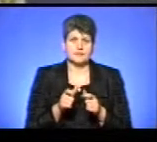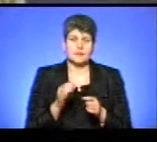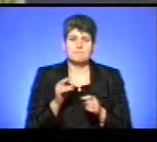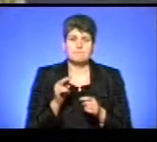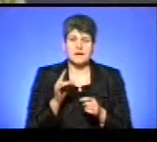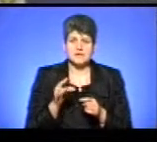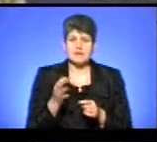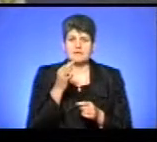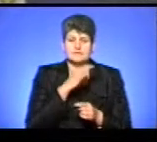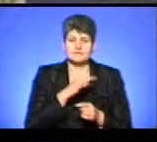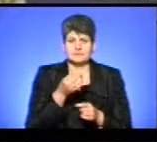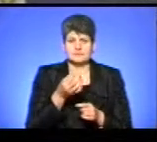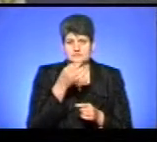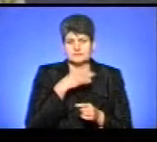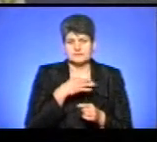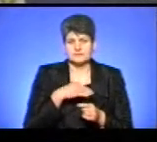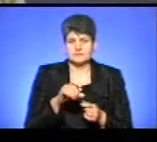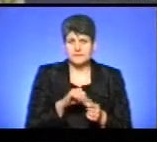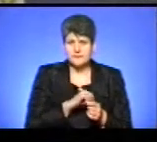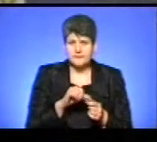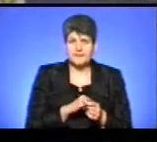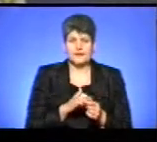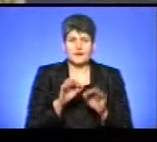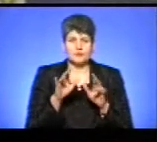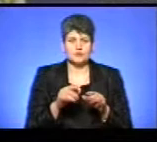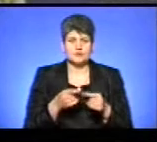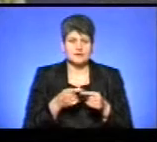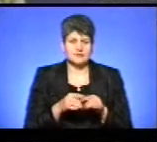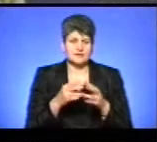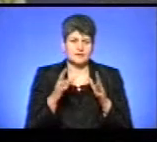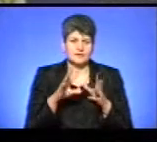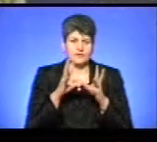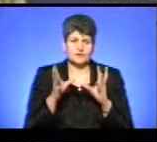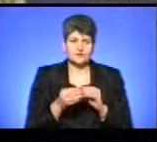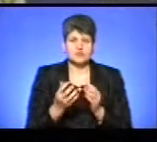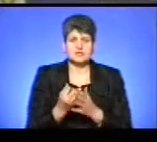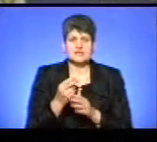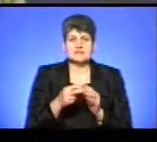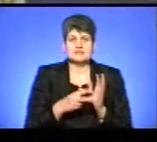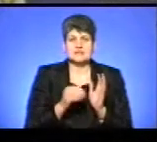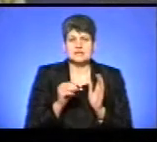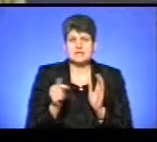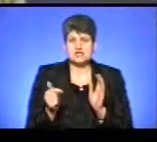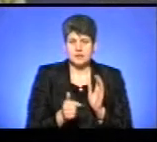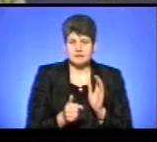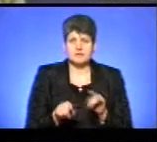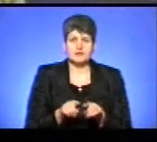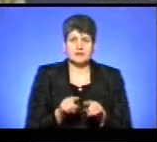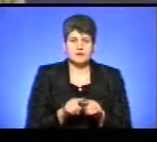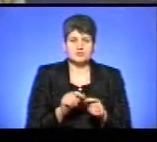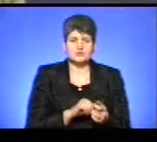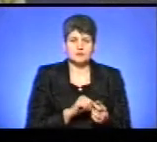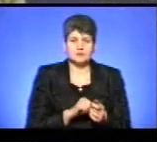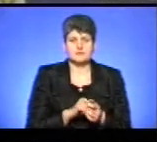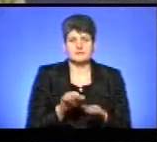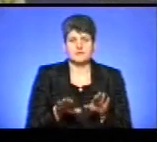засобу марихуани, аерозольні балончики, сім-карти, комп'ютерну техніку, грошові кошти в сумі 17 тисяч гривень, а також наркотичний засіб марихуану